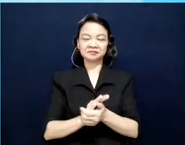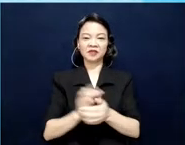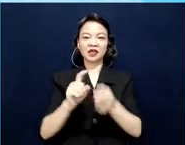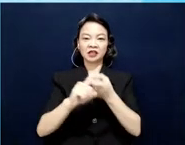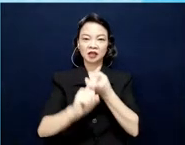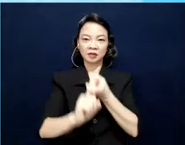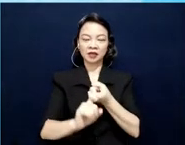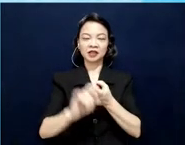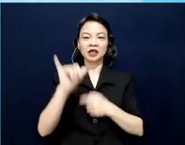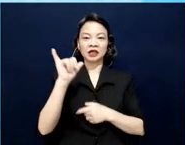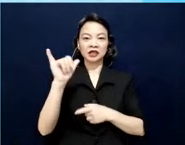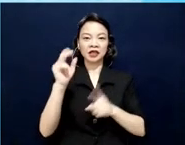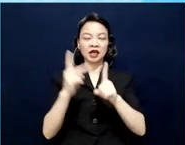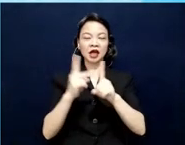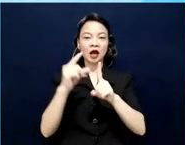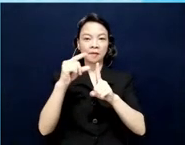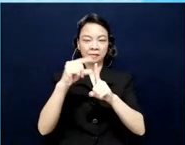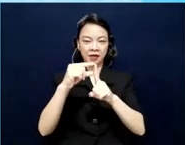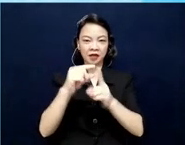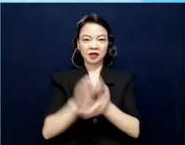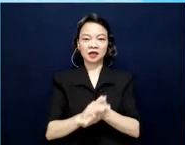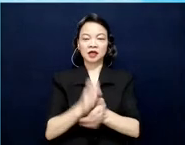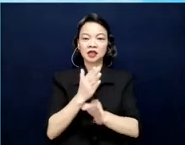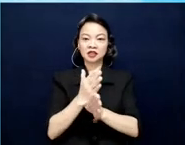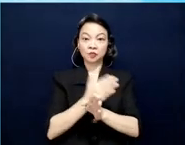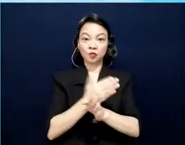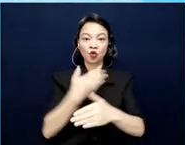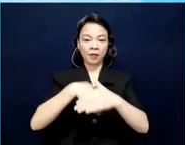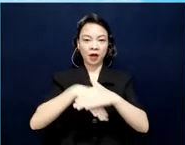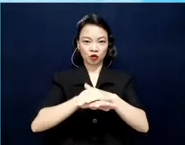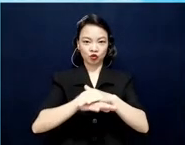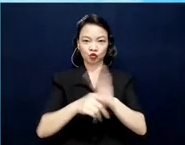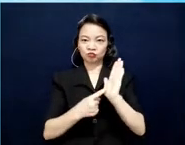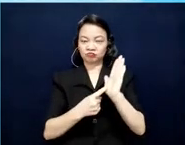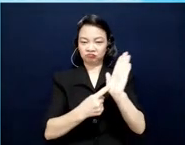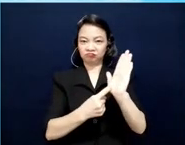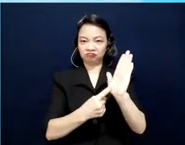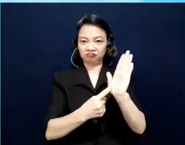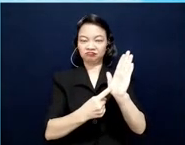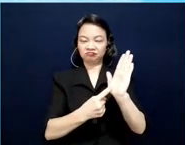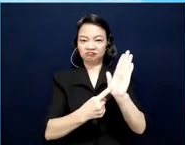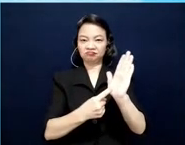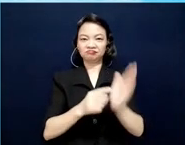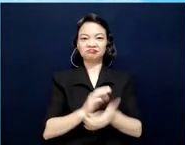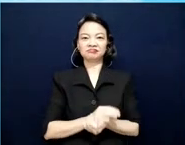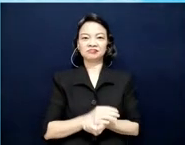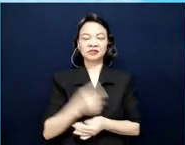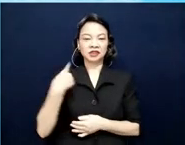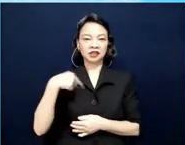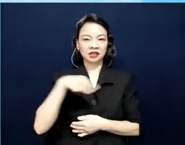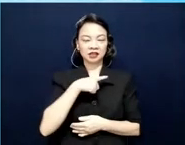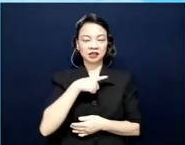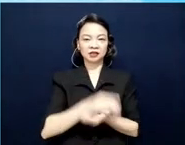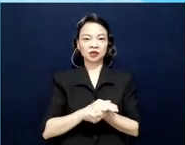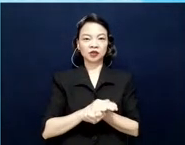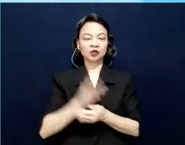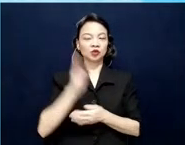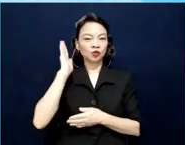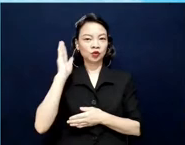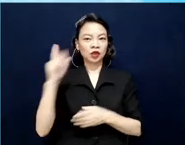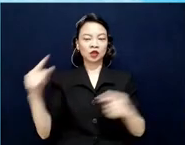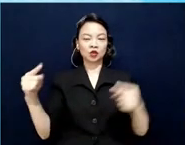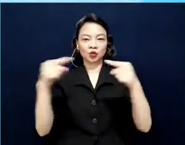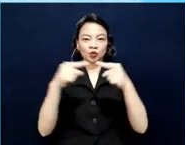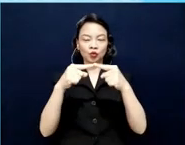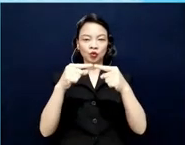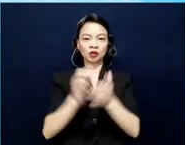kita memasuki sesi selanjutnya, dan karena kita juga sudah terhubung dengan Ibu Dini Widyastuti